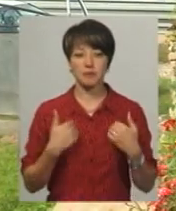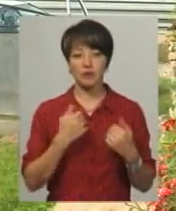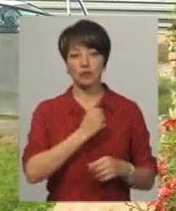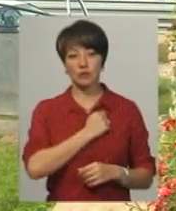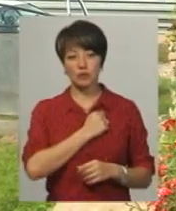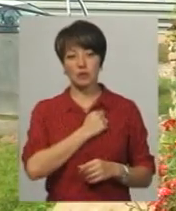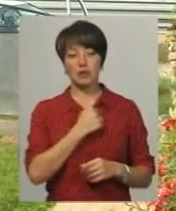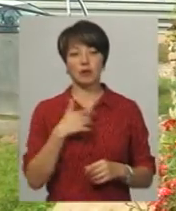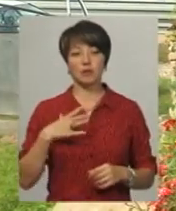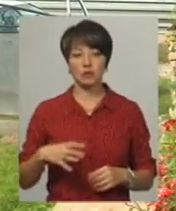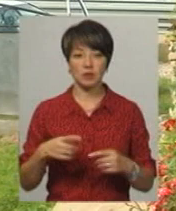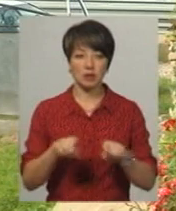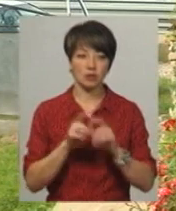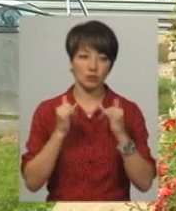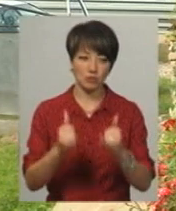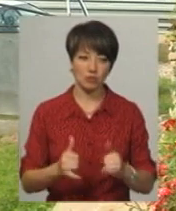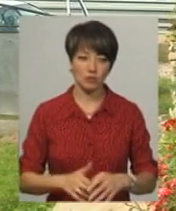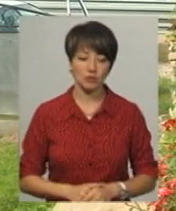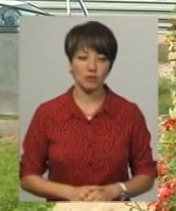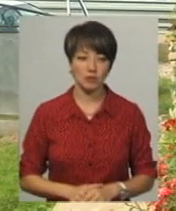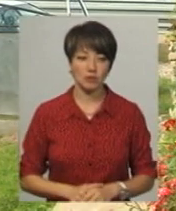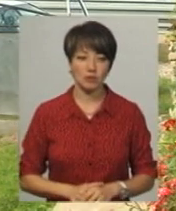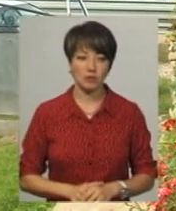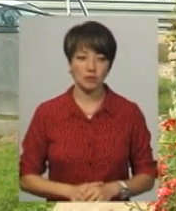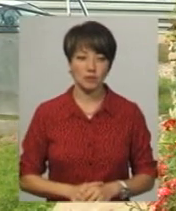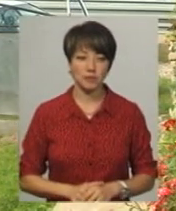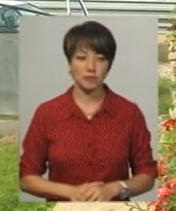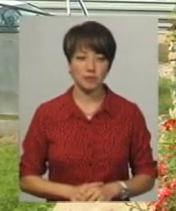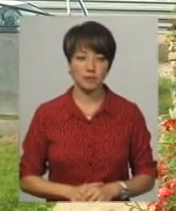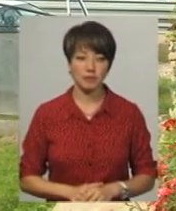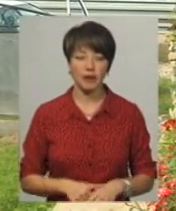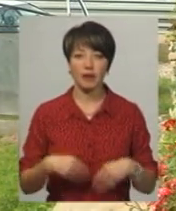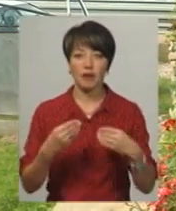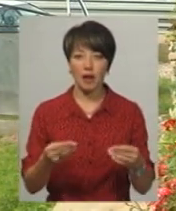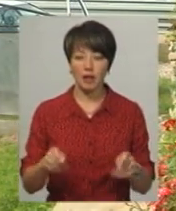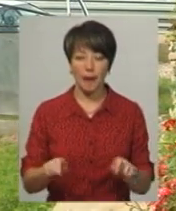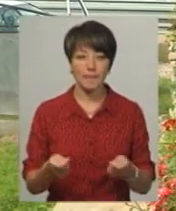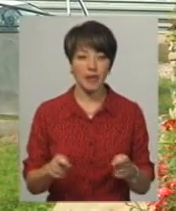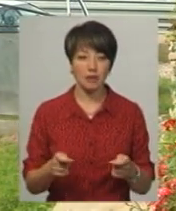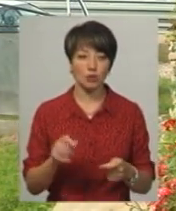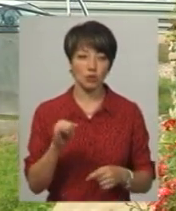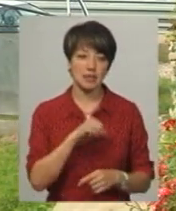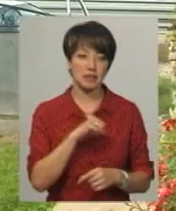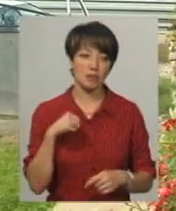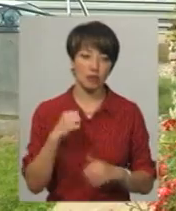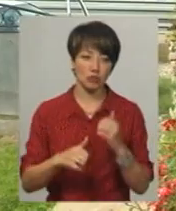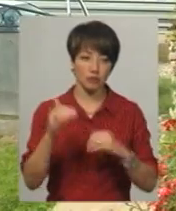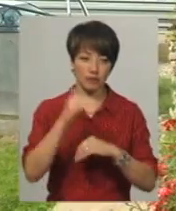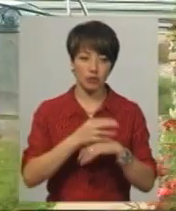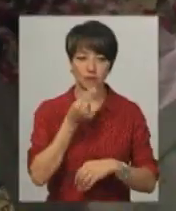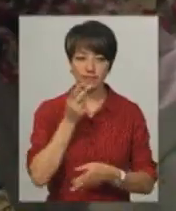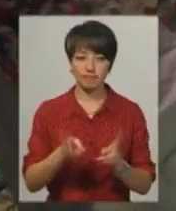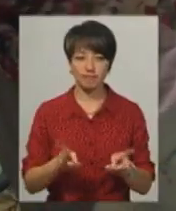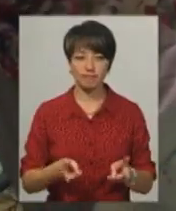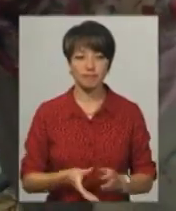шкода, і я мусила так зробити. От, дати їй плитку, і вона собі кожен вечір готувала